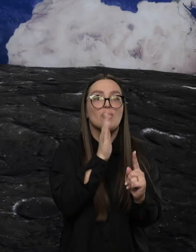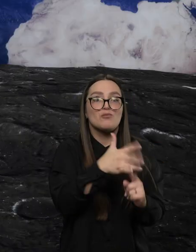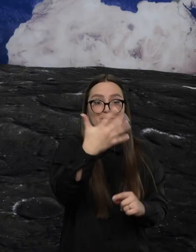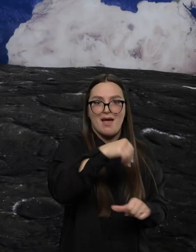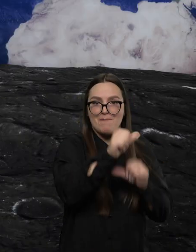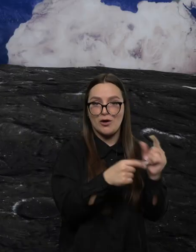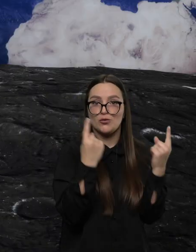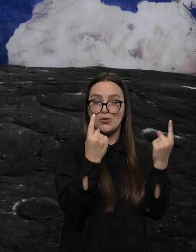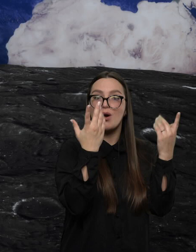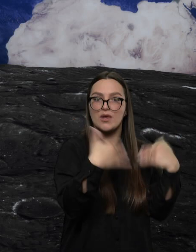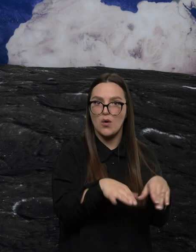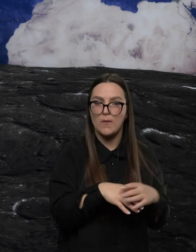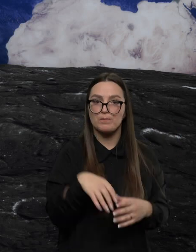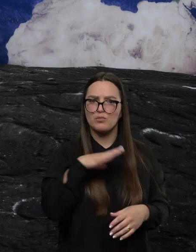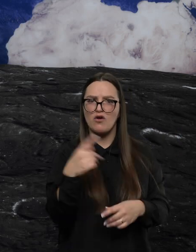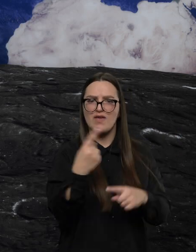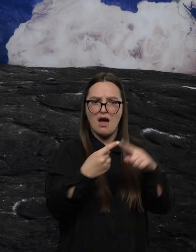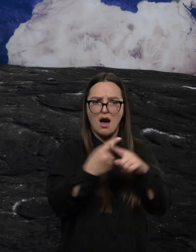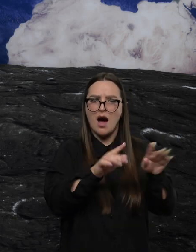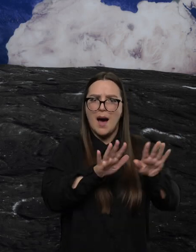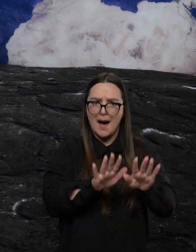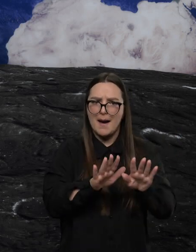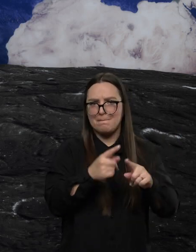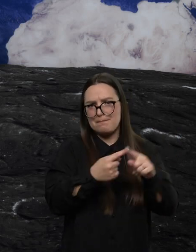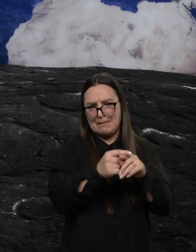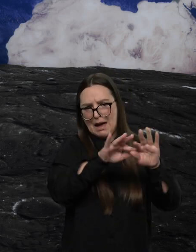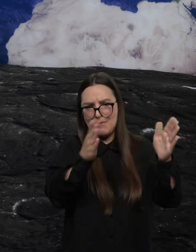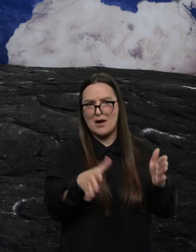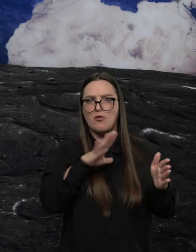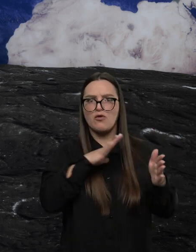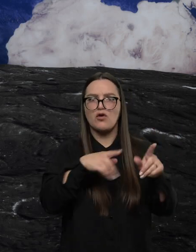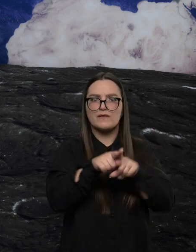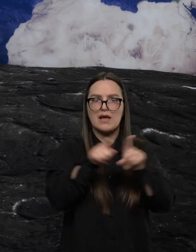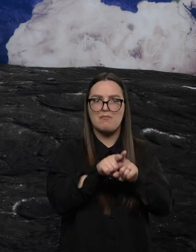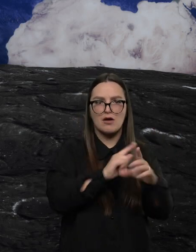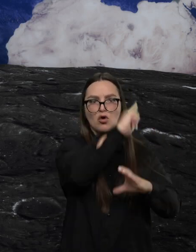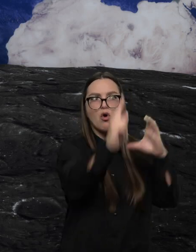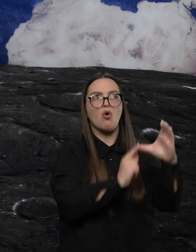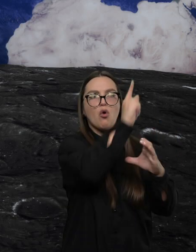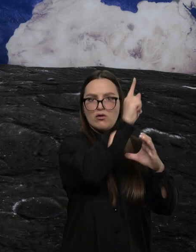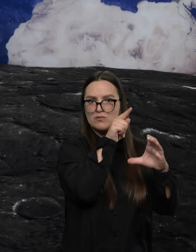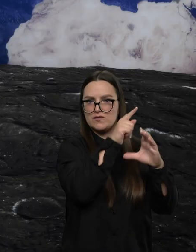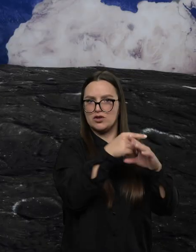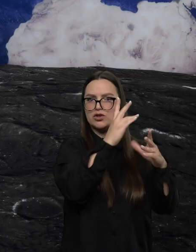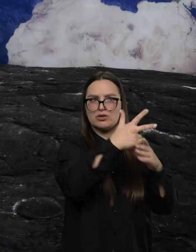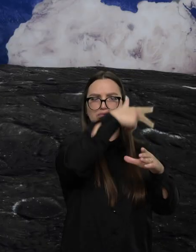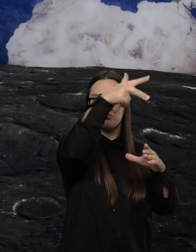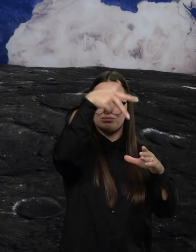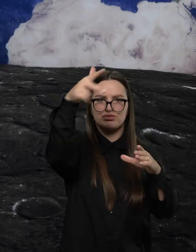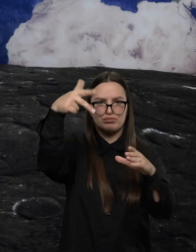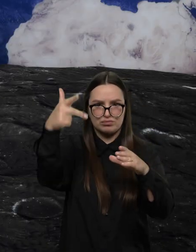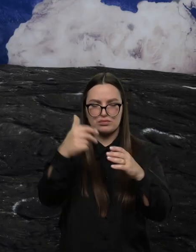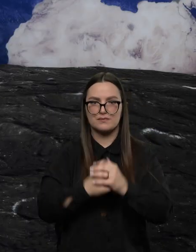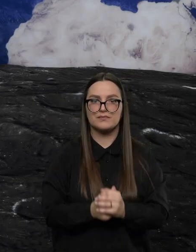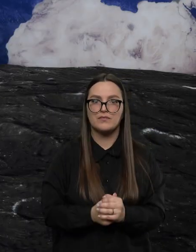50-metį, vienas iš aparatų šiuo metu jau keliauja tarpžvaigždinėje erdvėje. Tai yra toliausiai žmogaus sukurtas aparatas, kuris